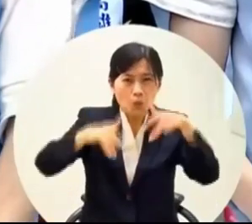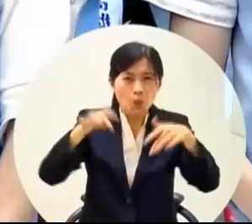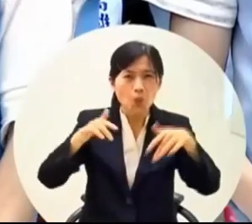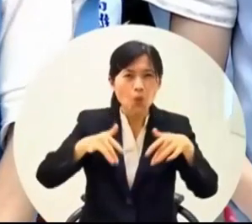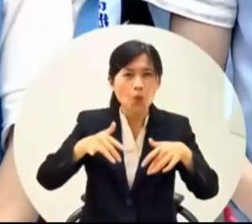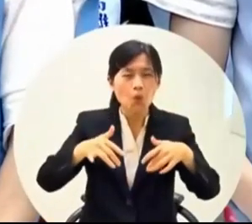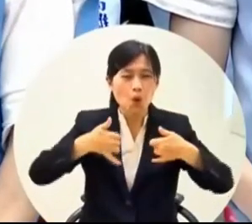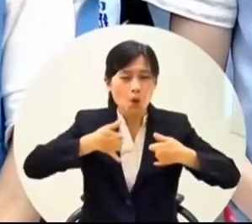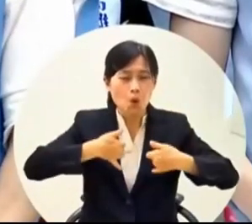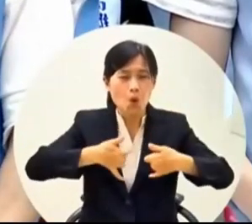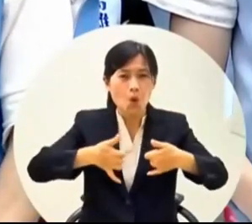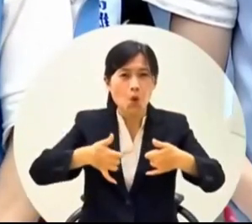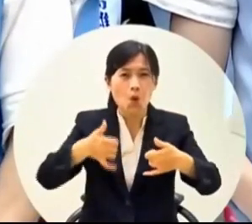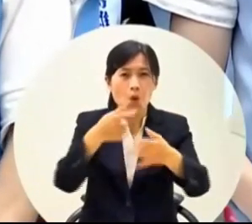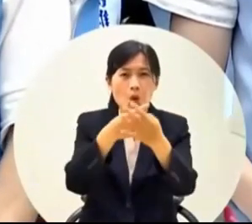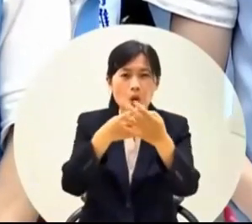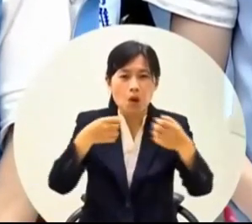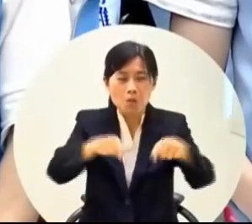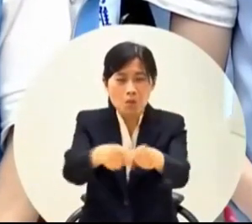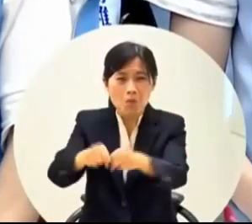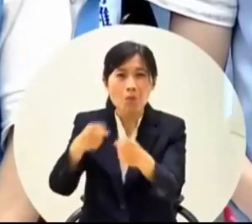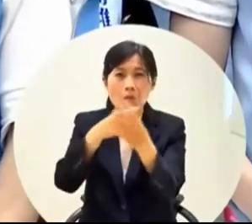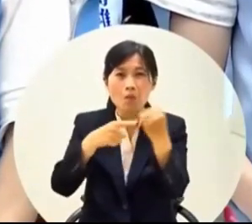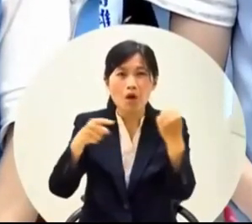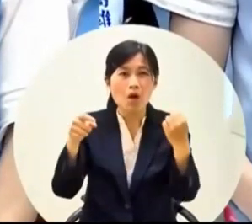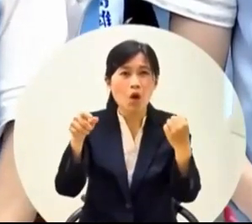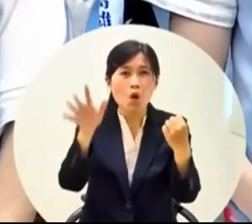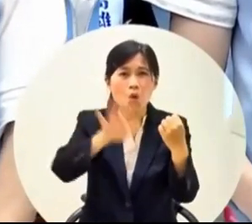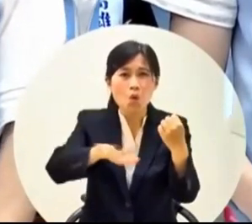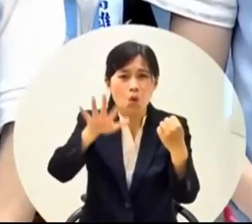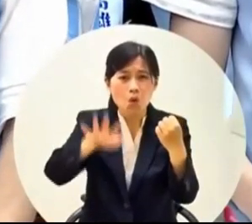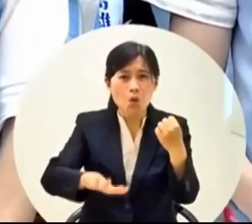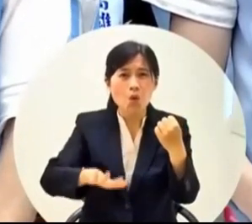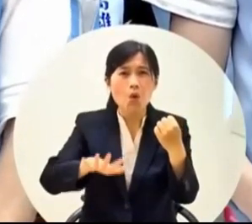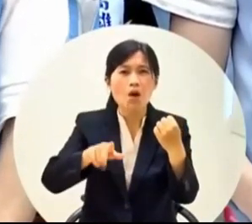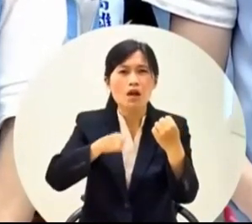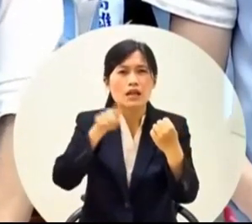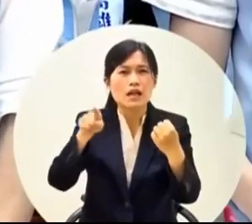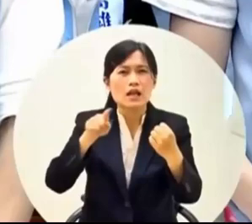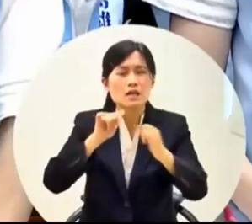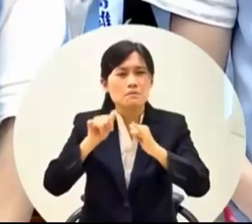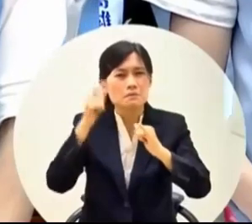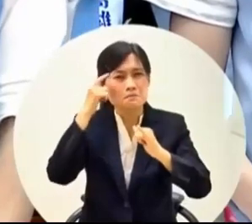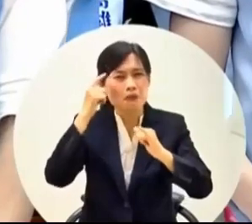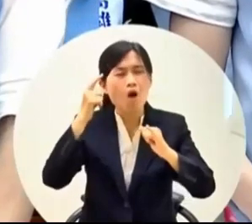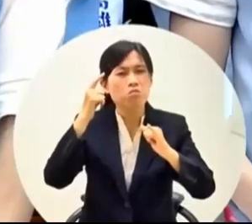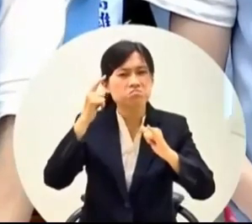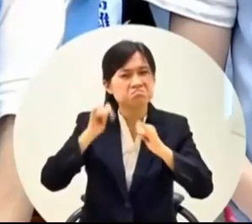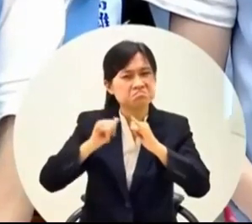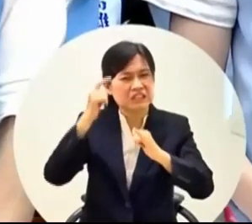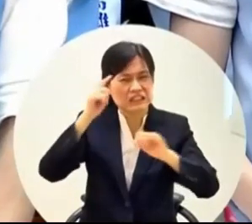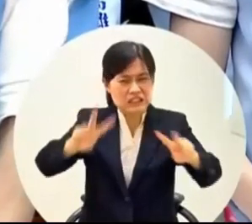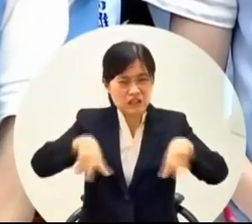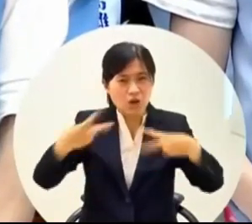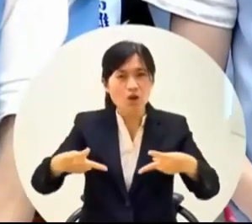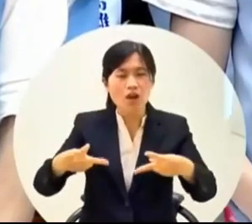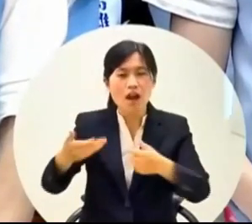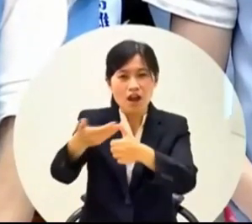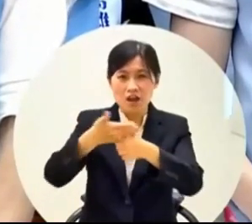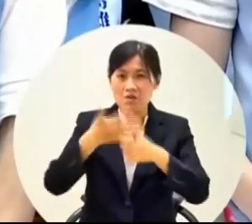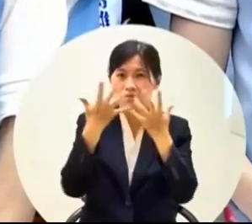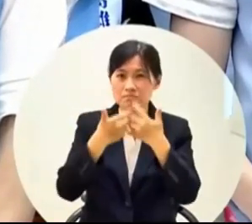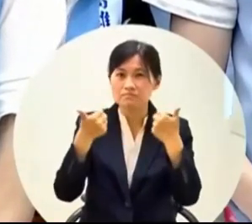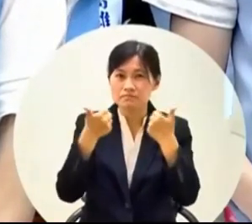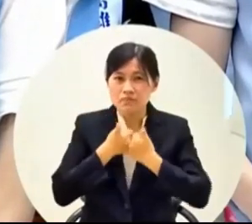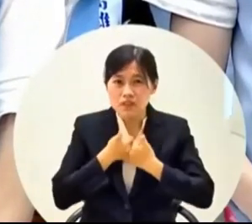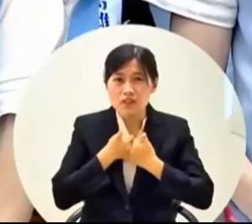面上的大洞，让市民朋友真的觉得应该是改变的时刻，所以把这个机会给了韩国瑜。事实上